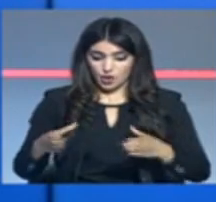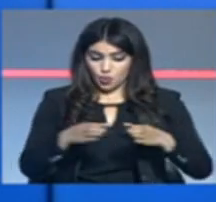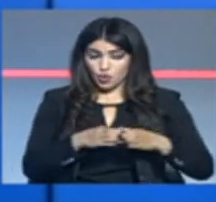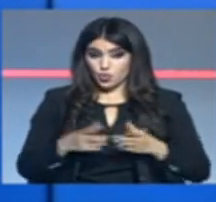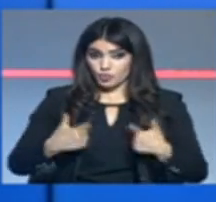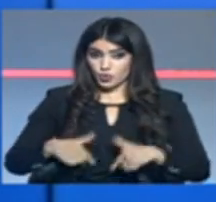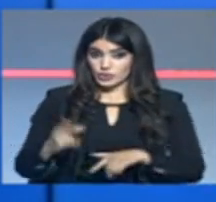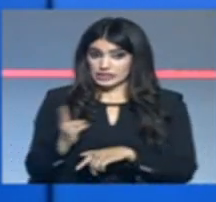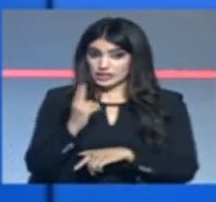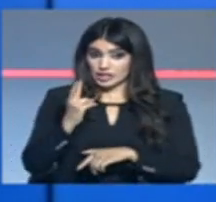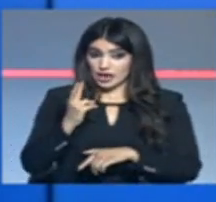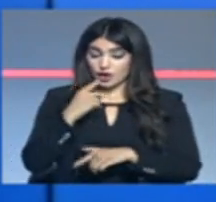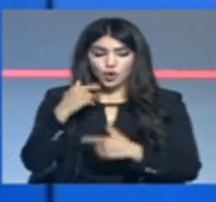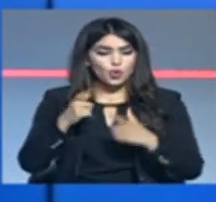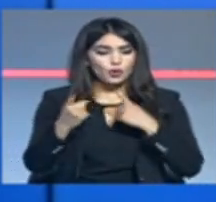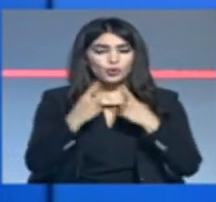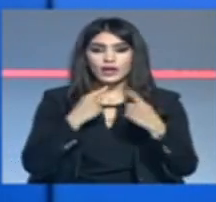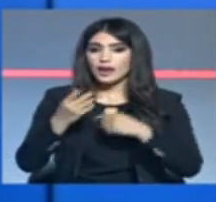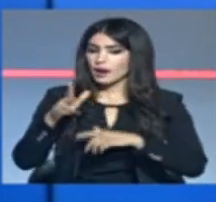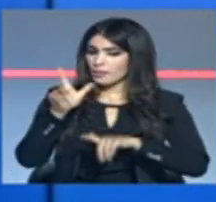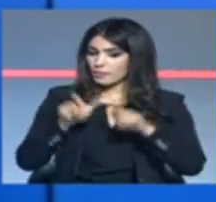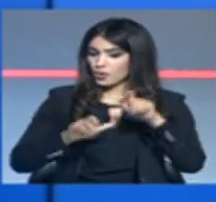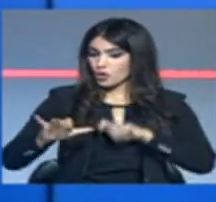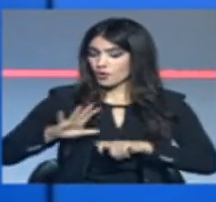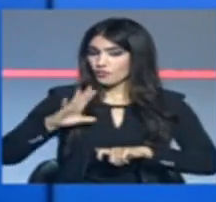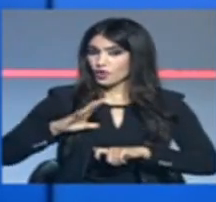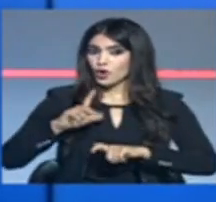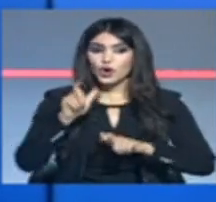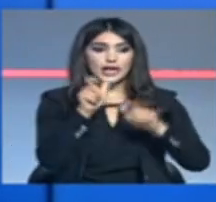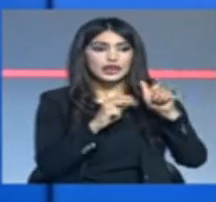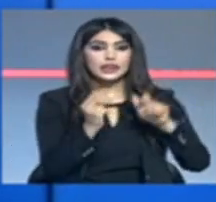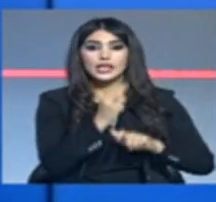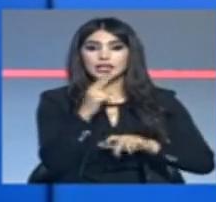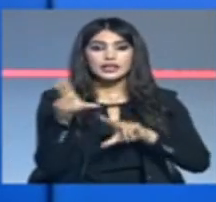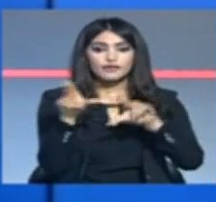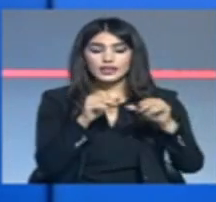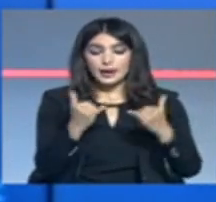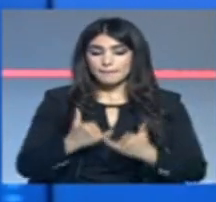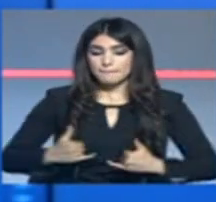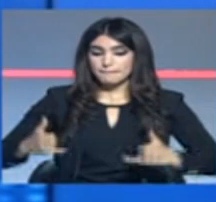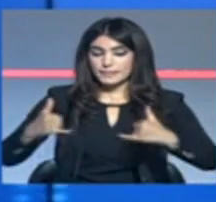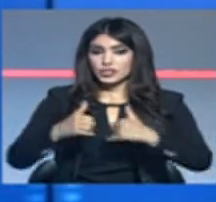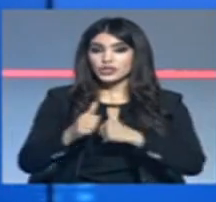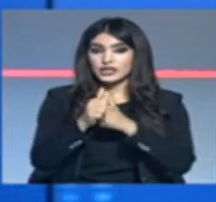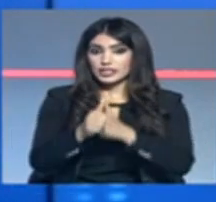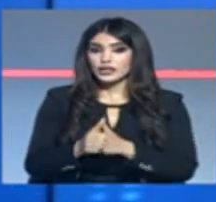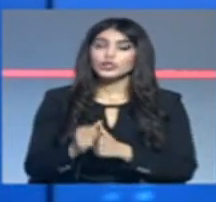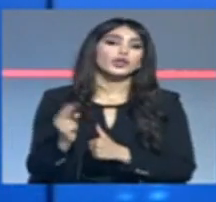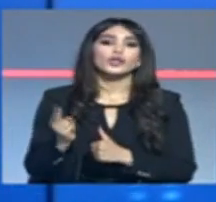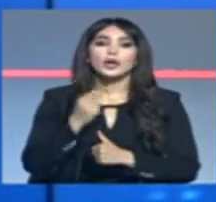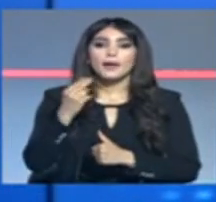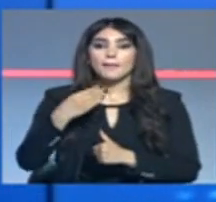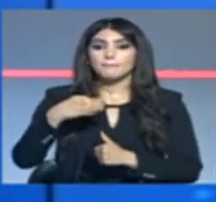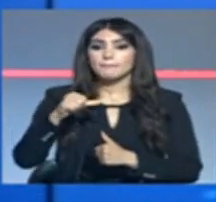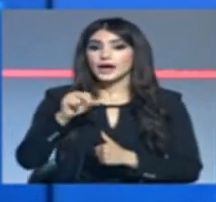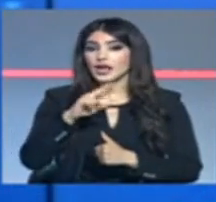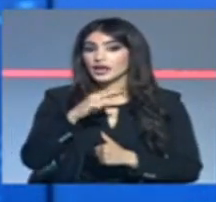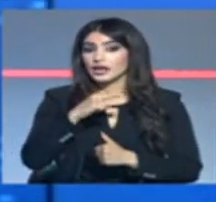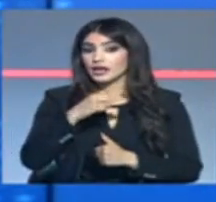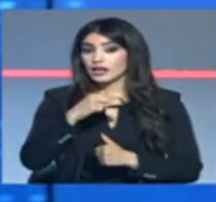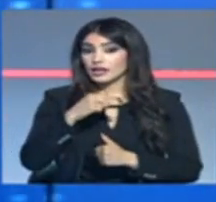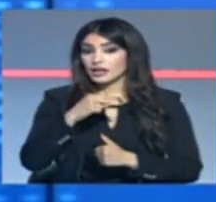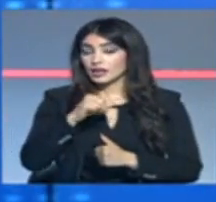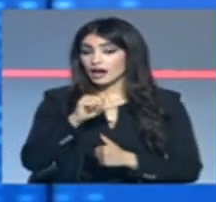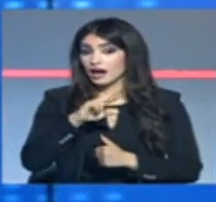متاعي، الأطراف الكل، الأساتذة، الطلبة، حتى مجلس جامعة المنار اللي هما جاي، وسمعناهم الكل وسمعنا